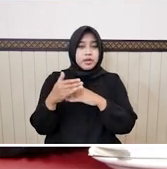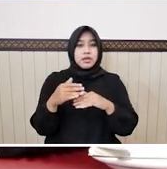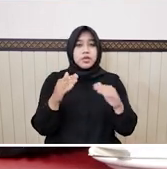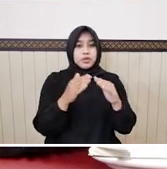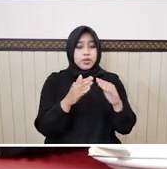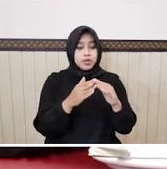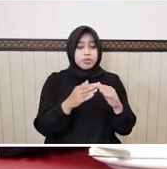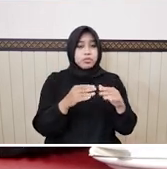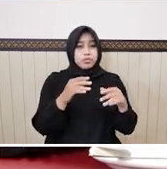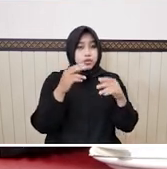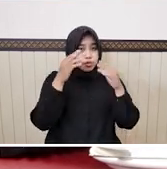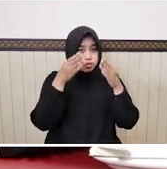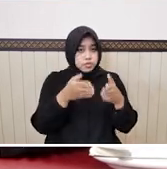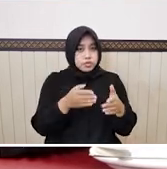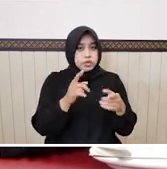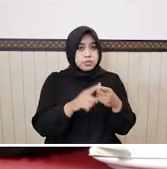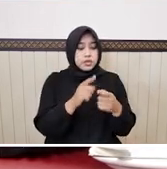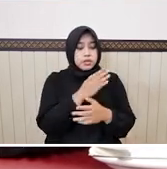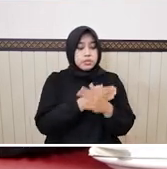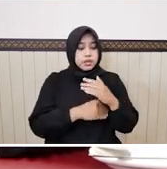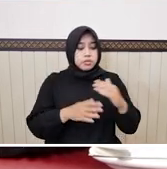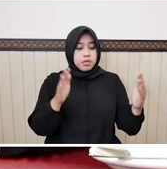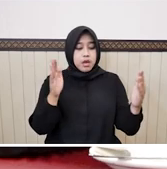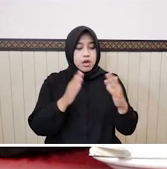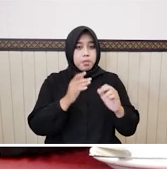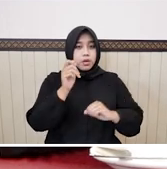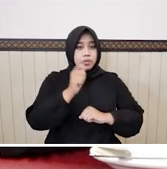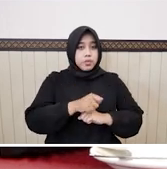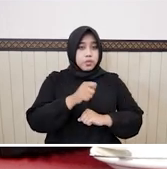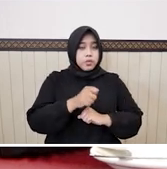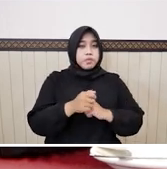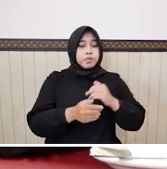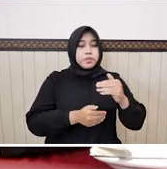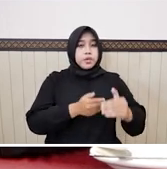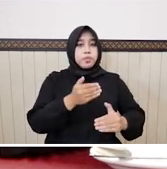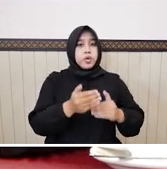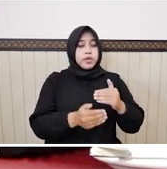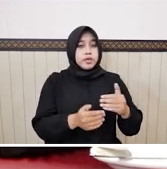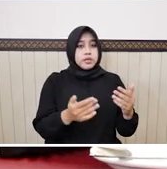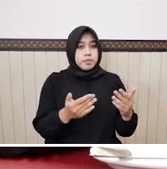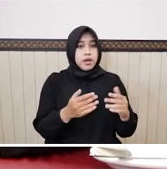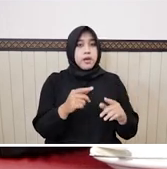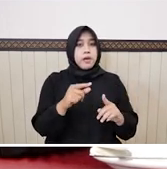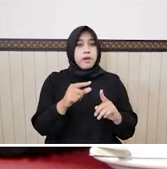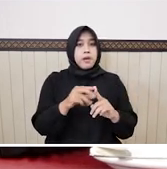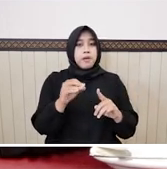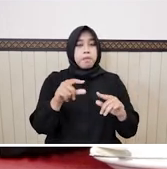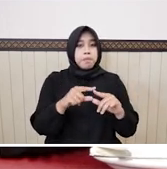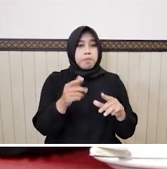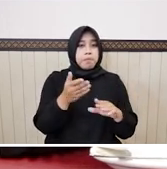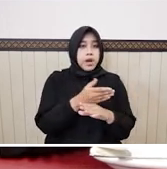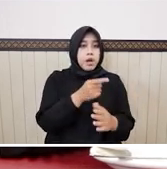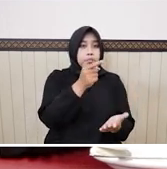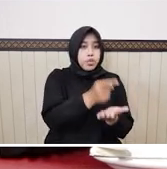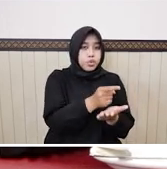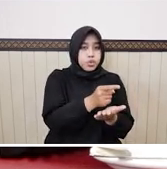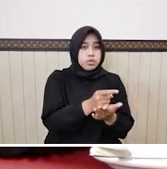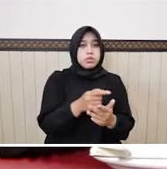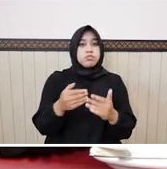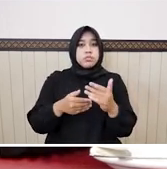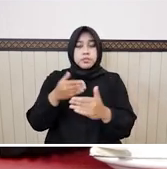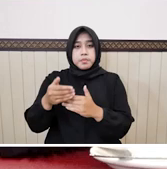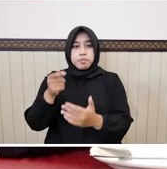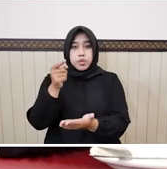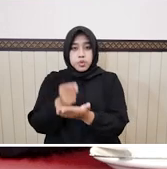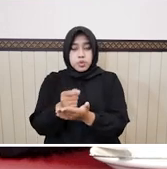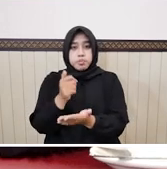kawan-kawan disabilitas yang berhadapan dengan hukum pada proses-proses prapenuntutan dan penuntutan itu